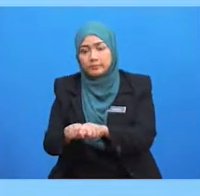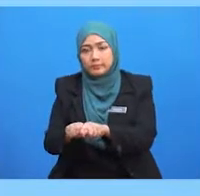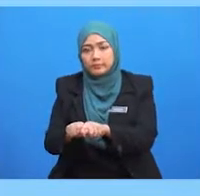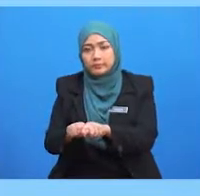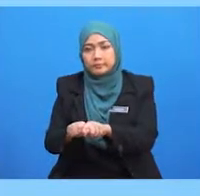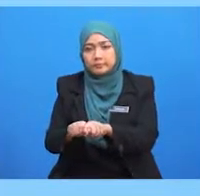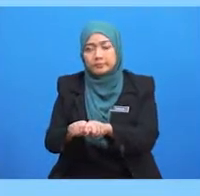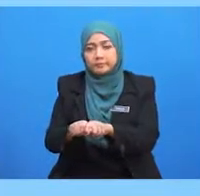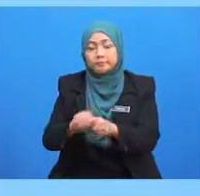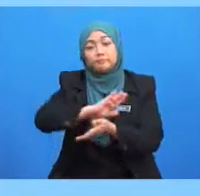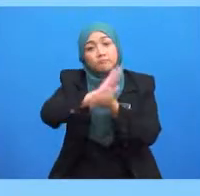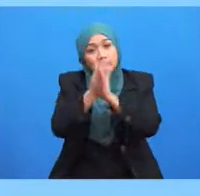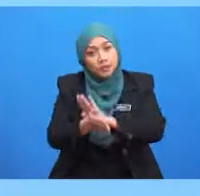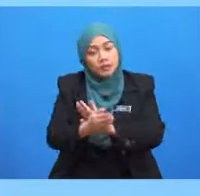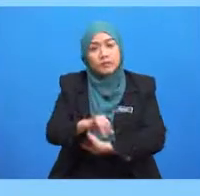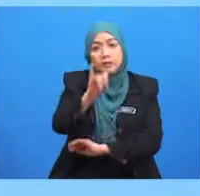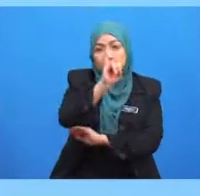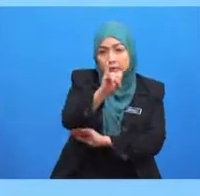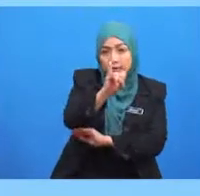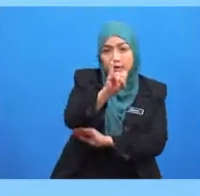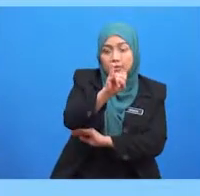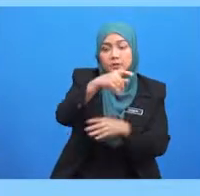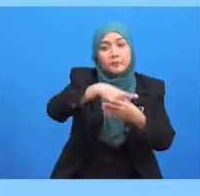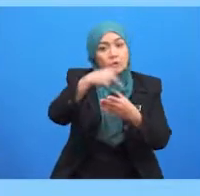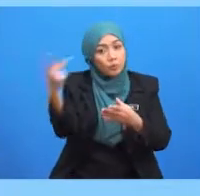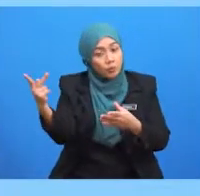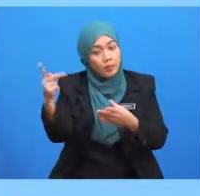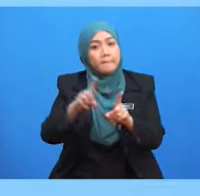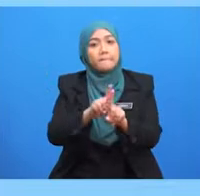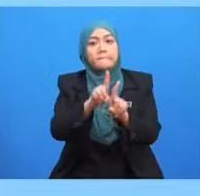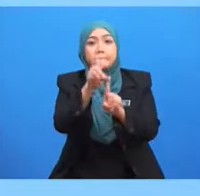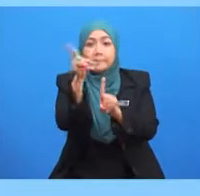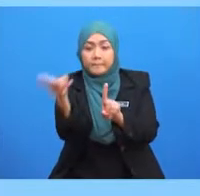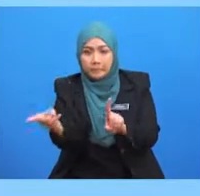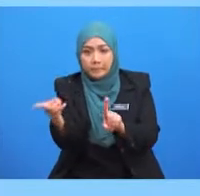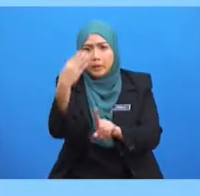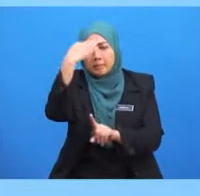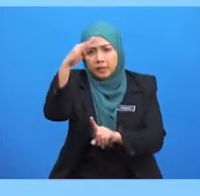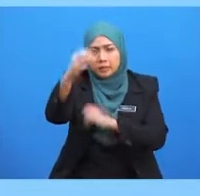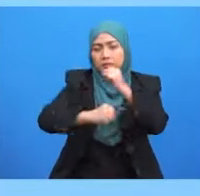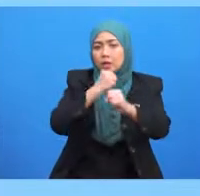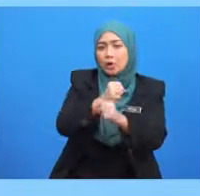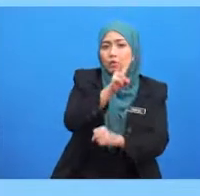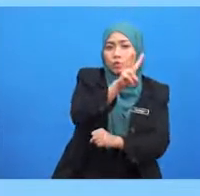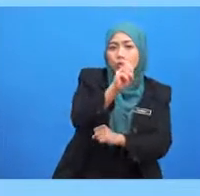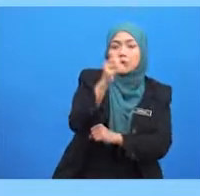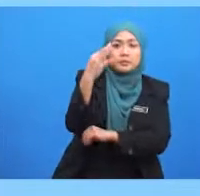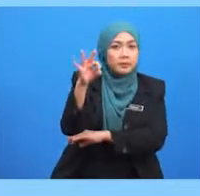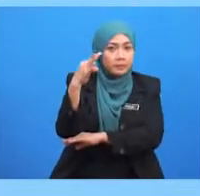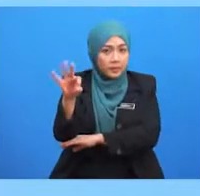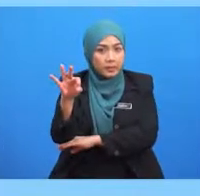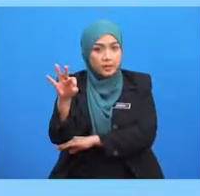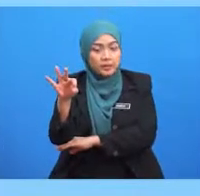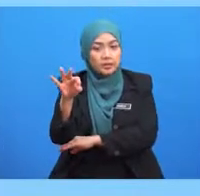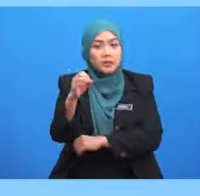make indeks pengeluaran padi bagi tahun 2019 berasaskan